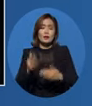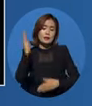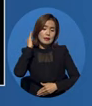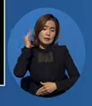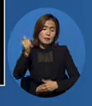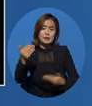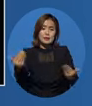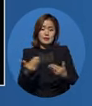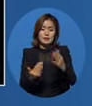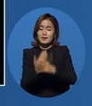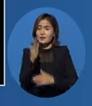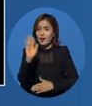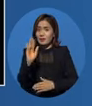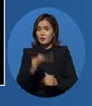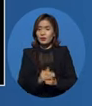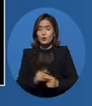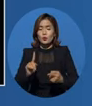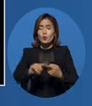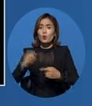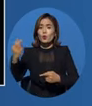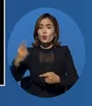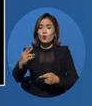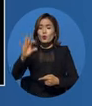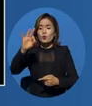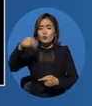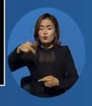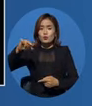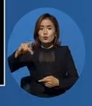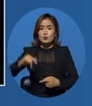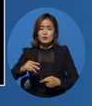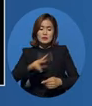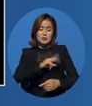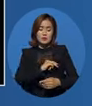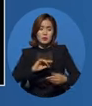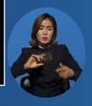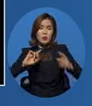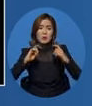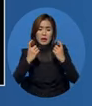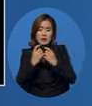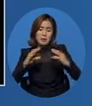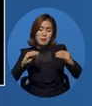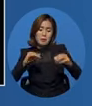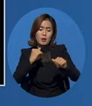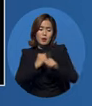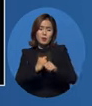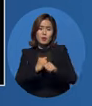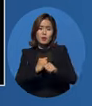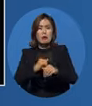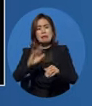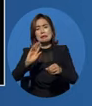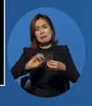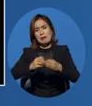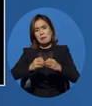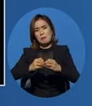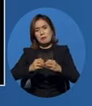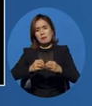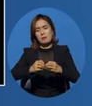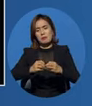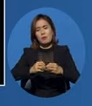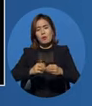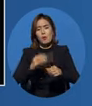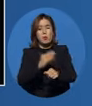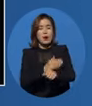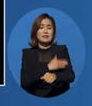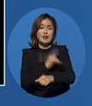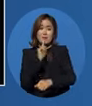일이 아닙니다 그것도 유승연 하고 그냥 사담 에서 나왔던 이야기를 일부가 전달해서 만든 왜곡된 과장된 면이